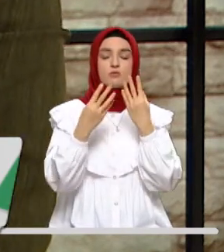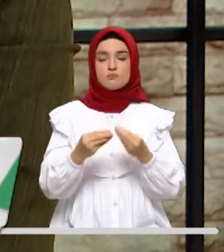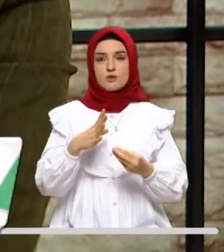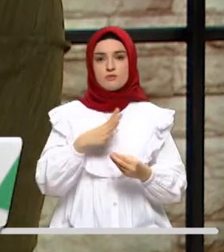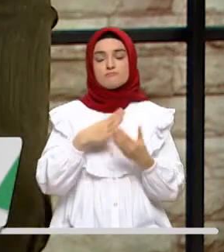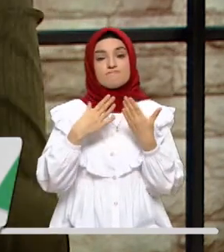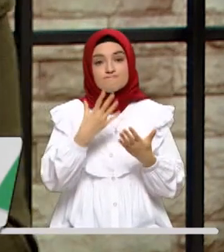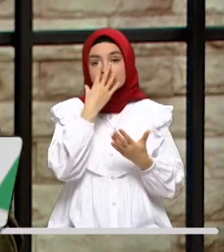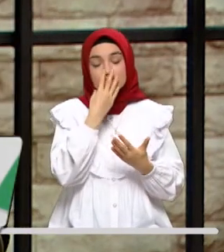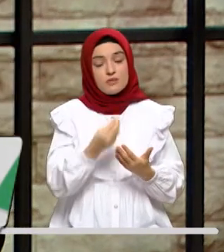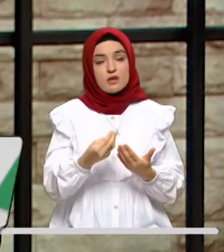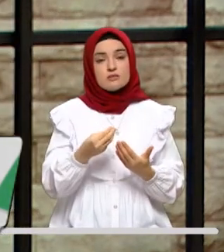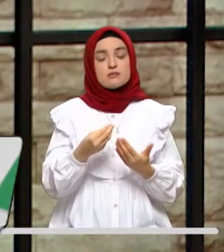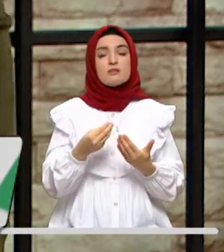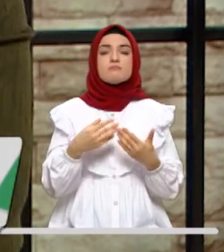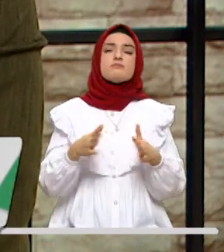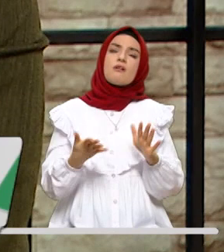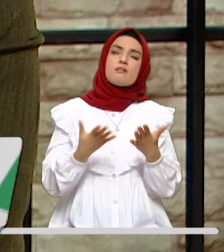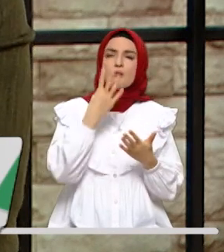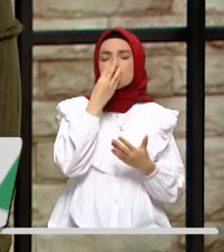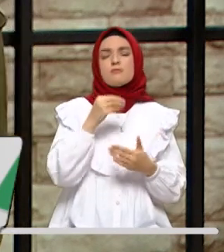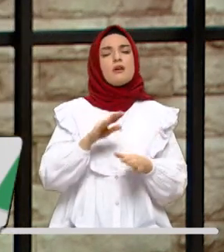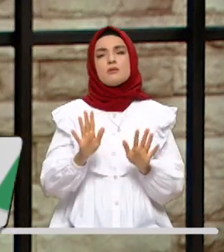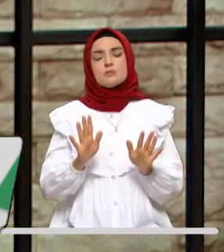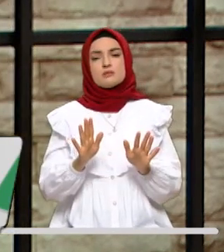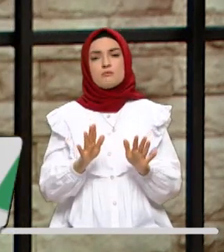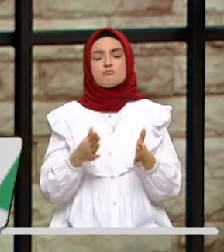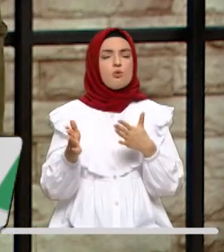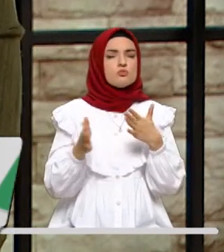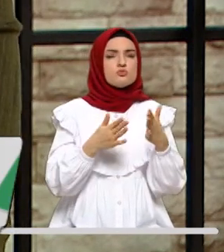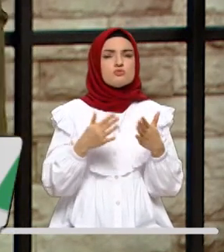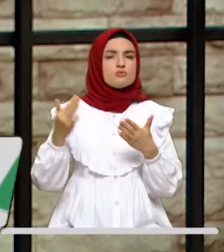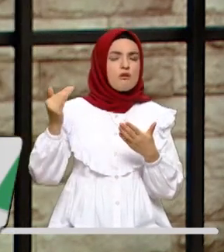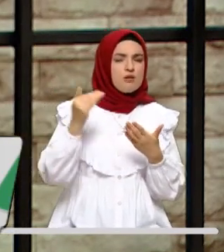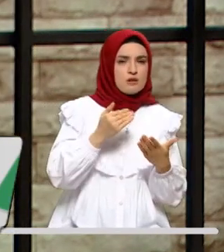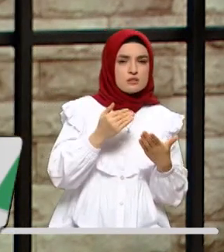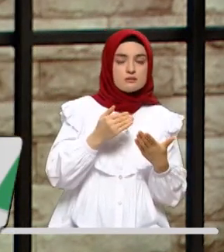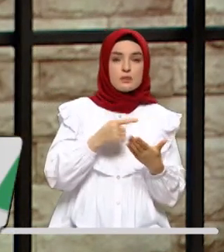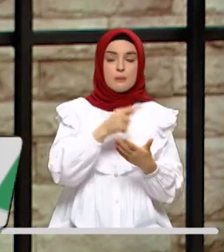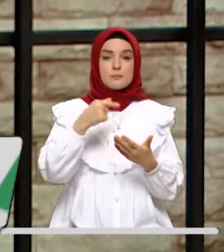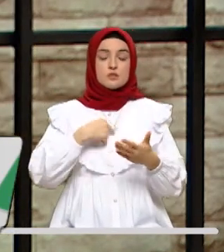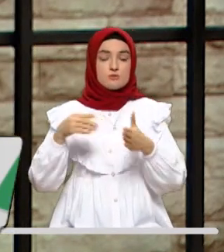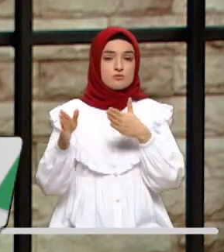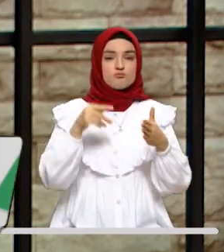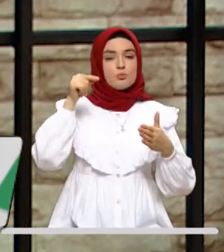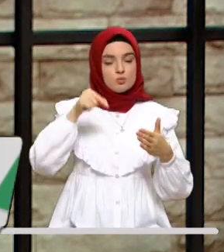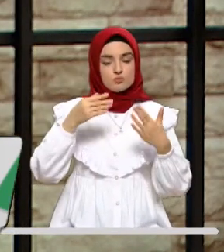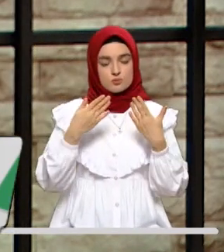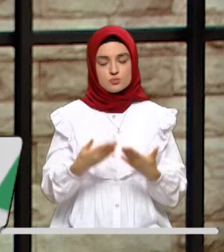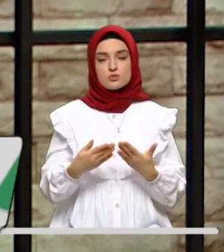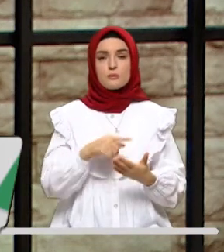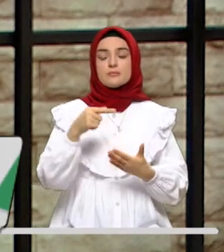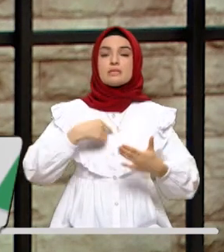İster beğensinler, ister beğenmesinler. İster rüzgar nereden eserse essin. Bizim rüzgarımız budur,